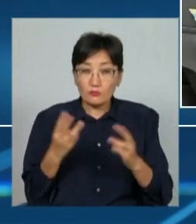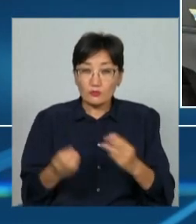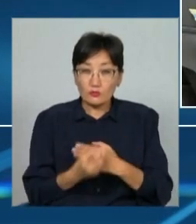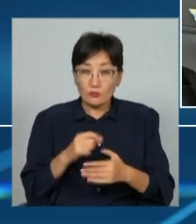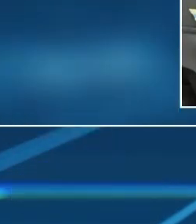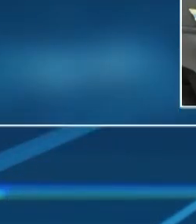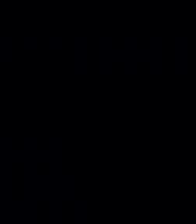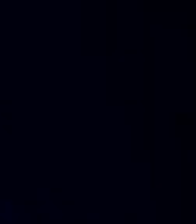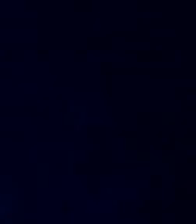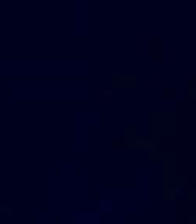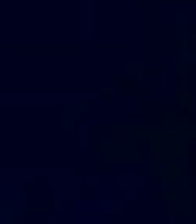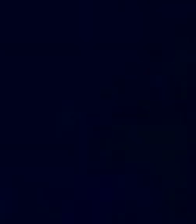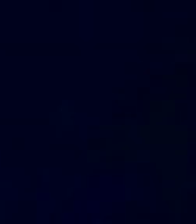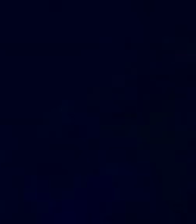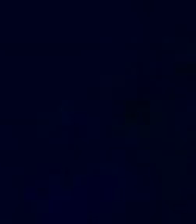анықталуда.